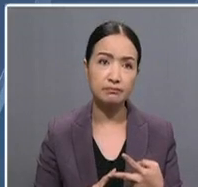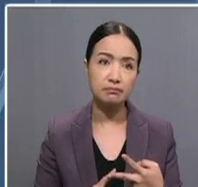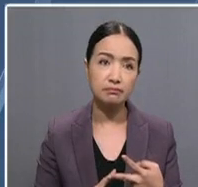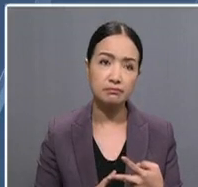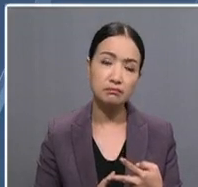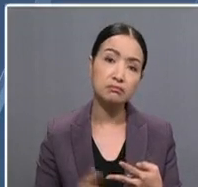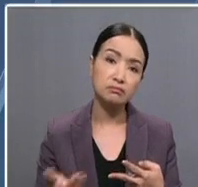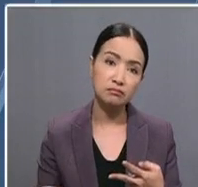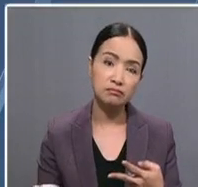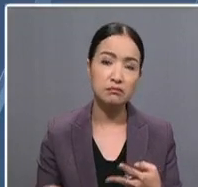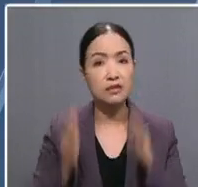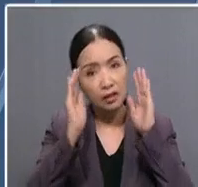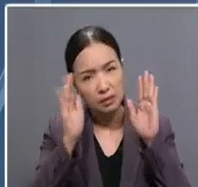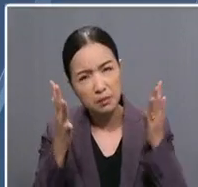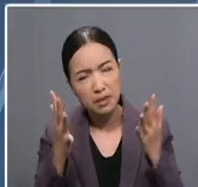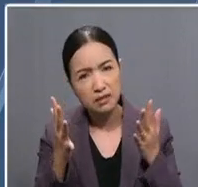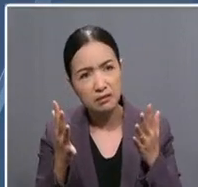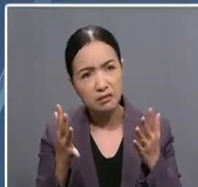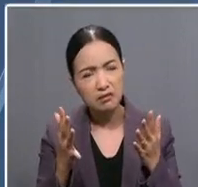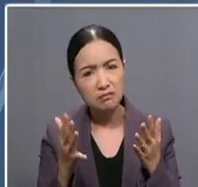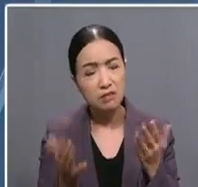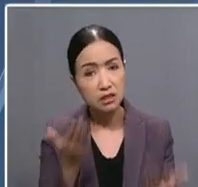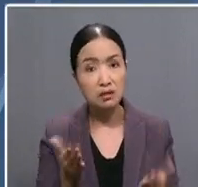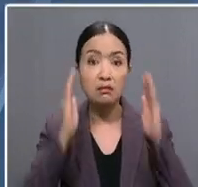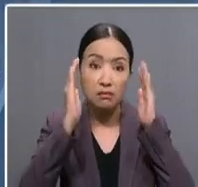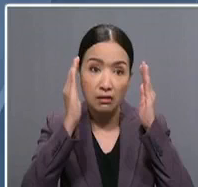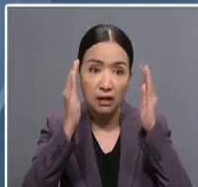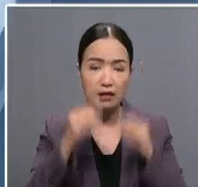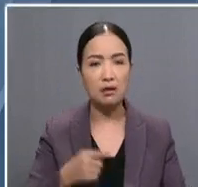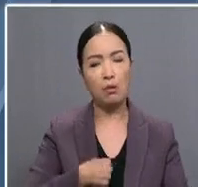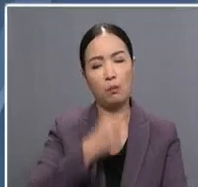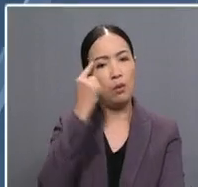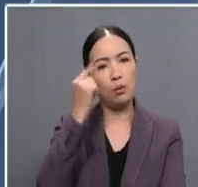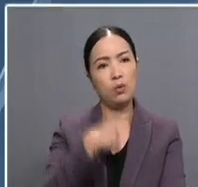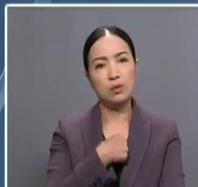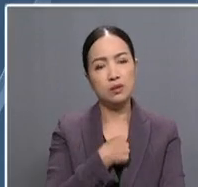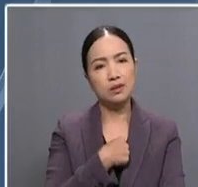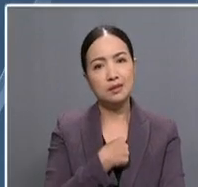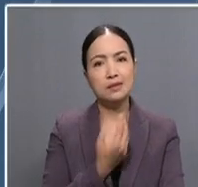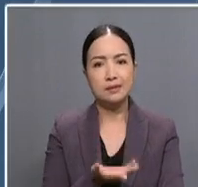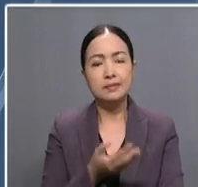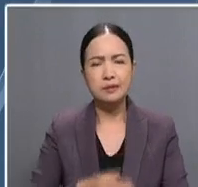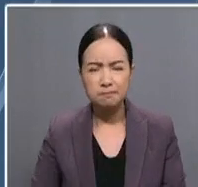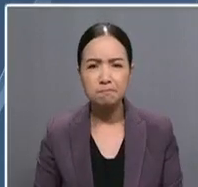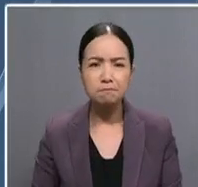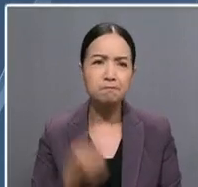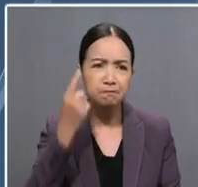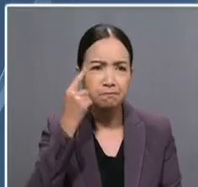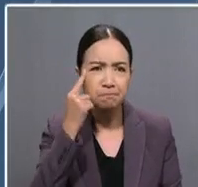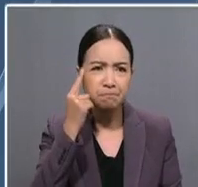เขาอาจจะคือไม่ตั้งใจหรือว่าเขาอาจจะตั้งใจก็ได้ใช่ไหมคะคือมันยากเกินกว่าที่เราอ่ะจะคิด